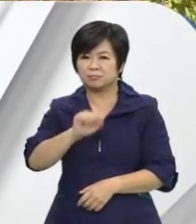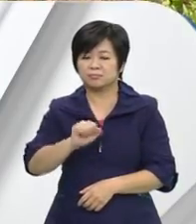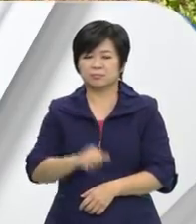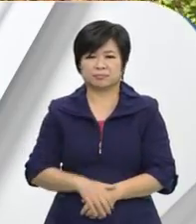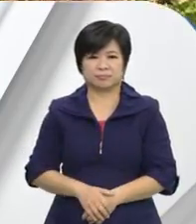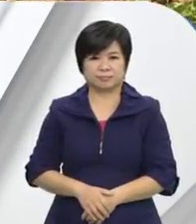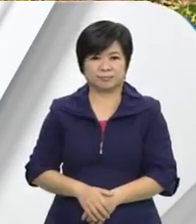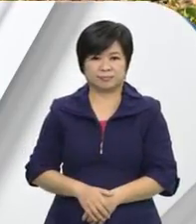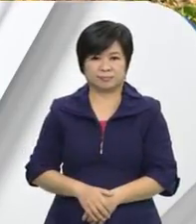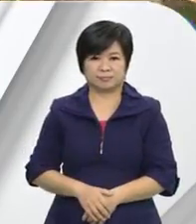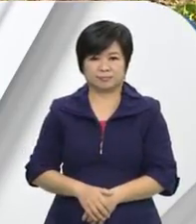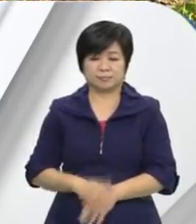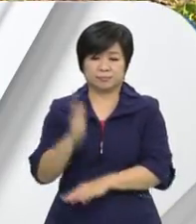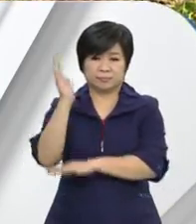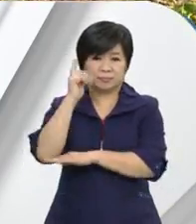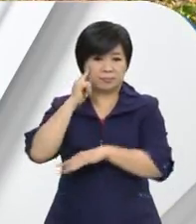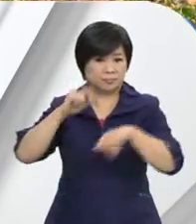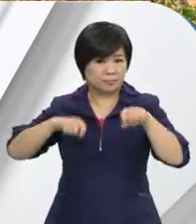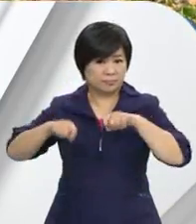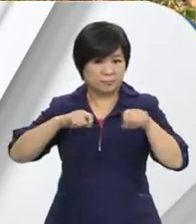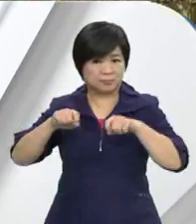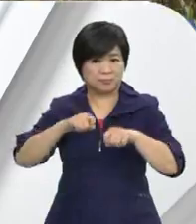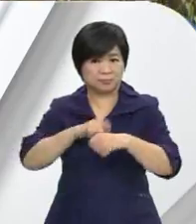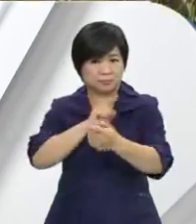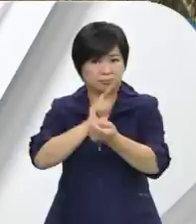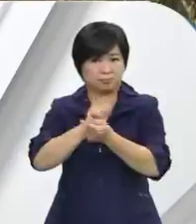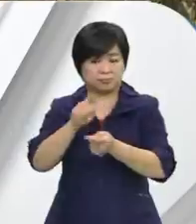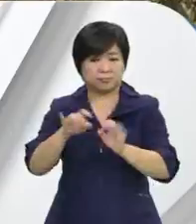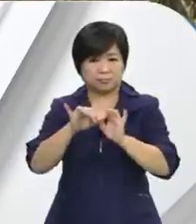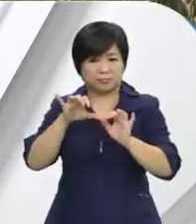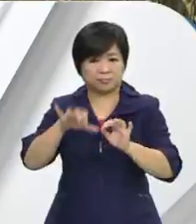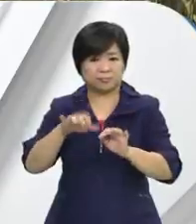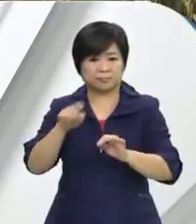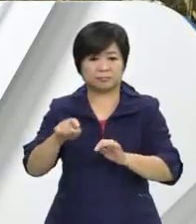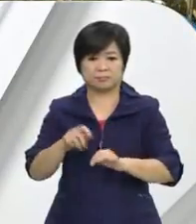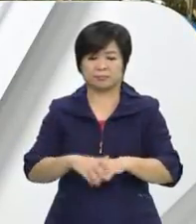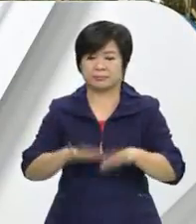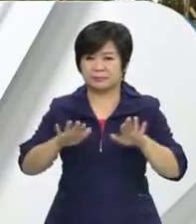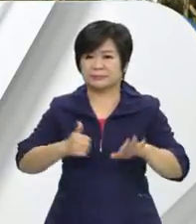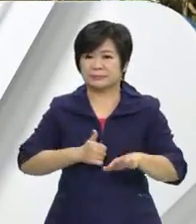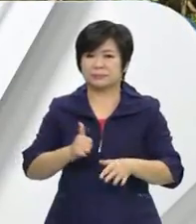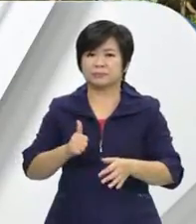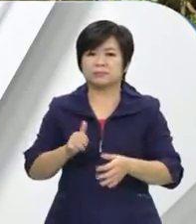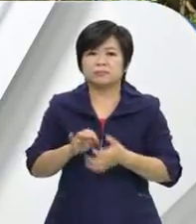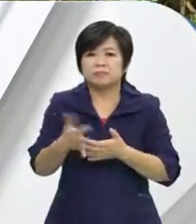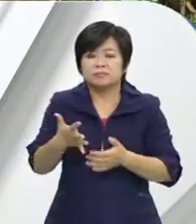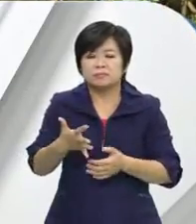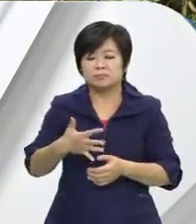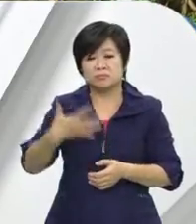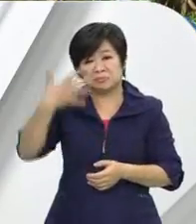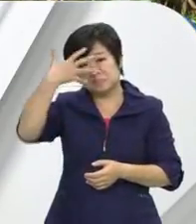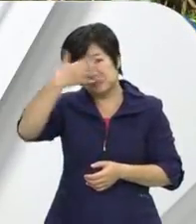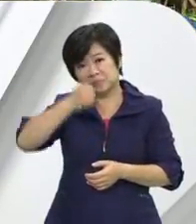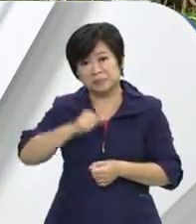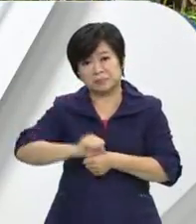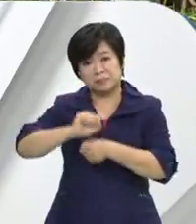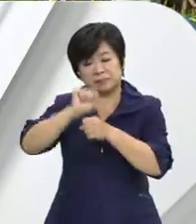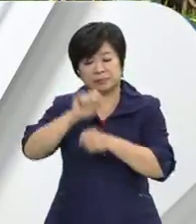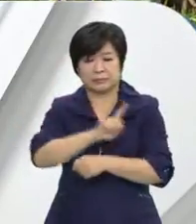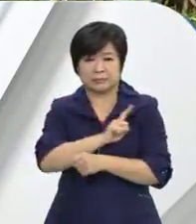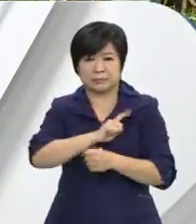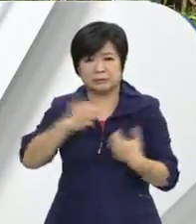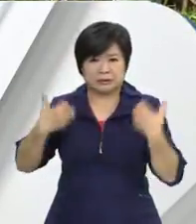当。 县政府为形象化拍开外面对地方的现实，农民应该应对失业，这家如果不